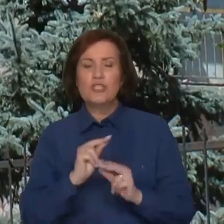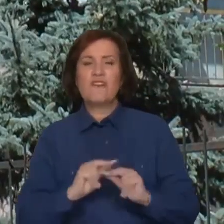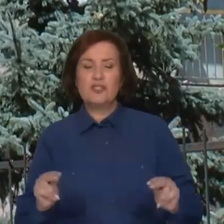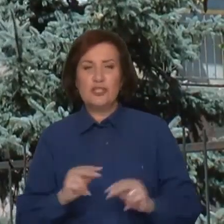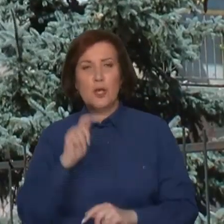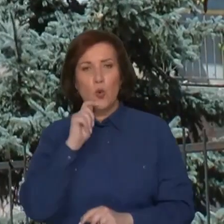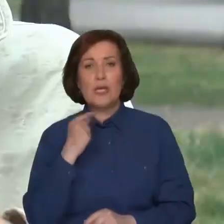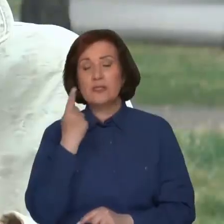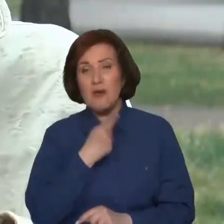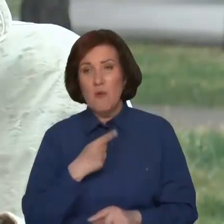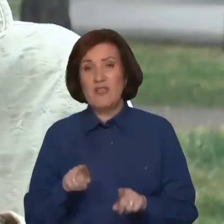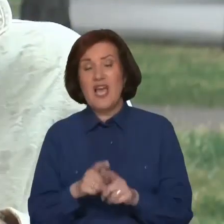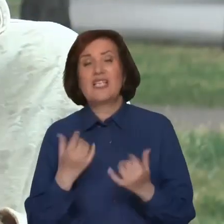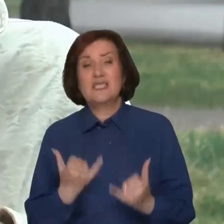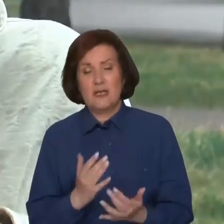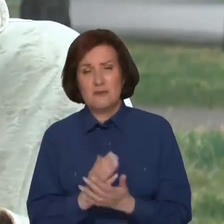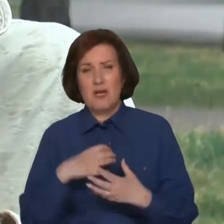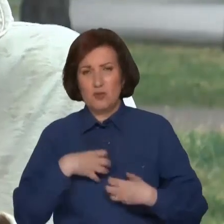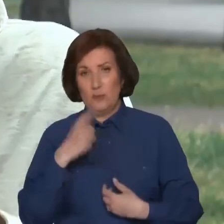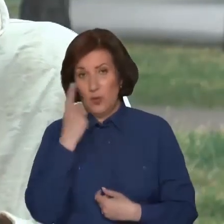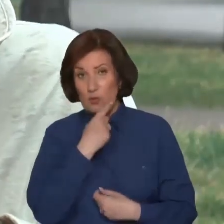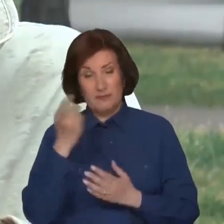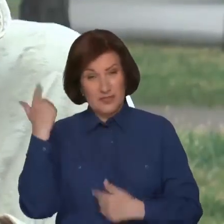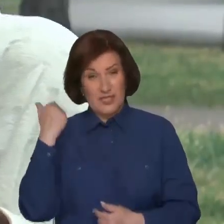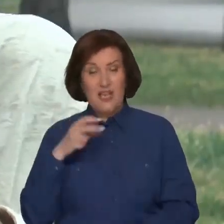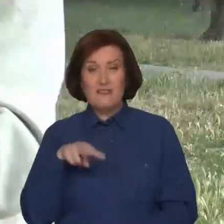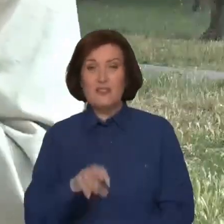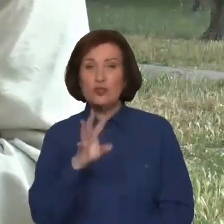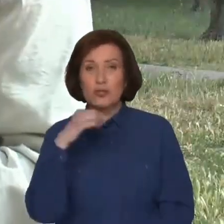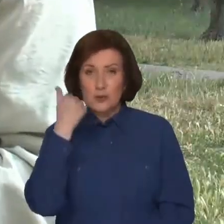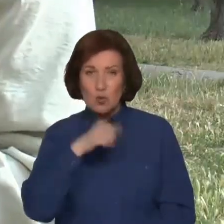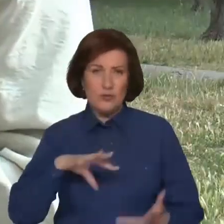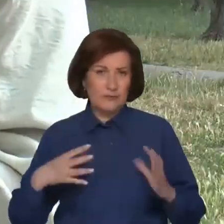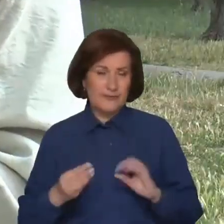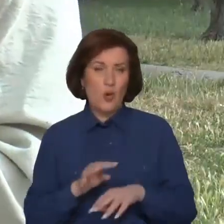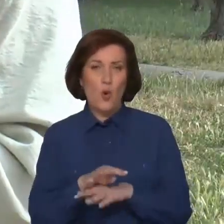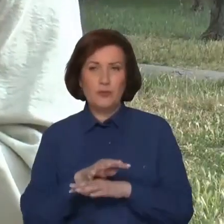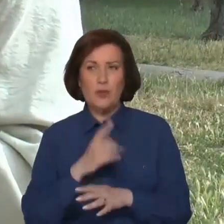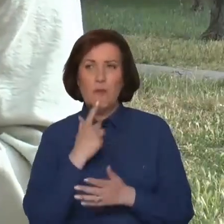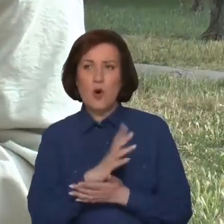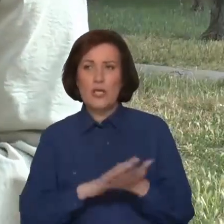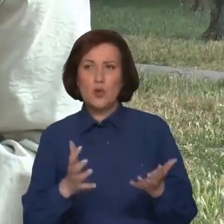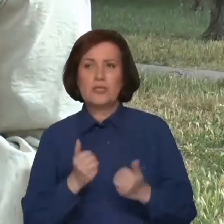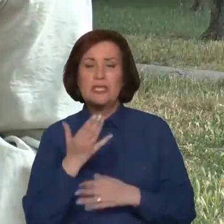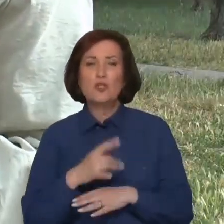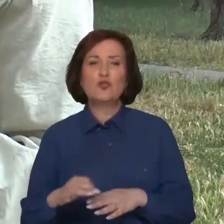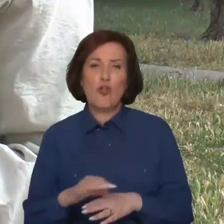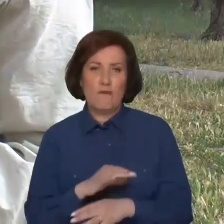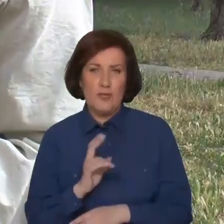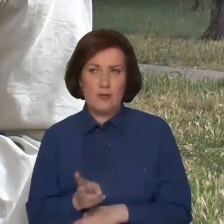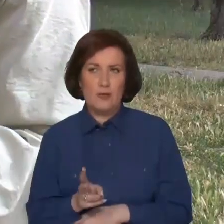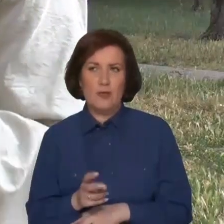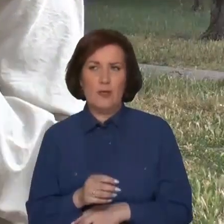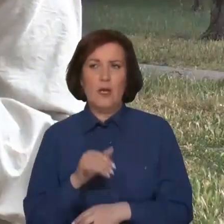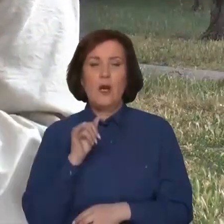зараз, має сумні очі. Бо, каже, тоді у 2014 році у результаті обстрілу поранення отримав її чоловік.